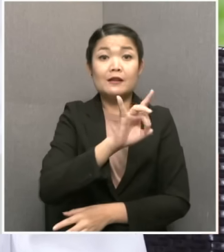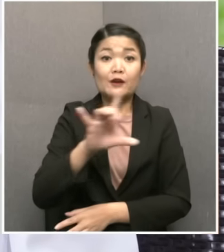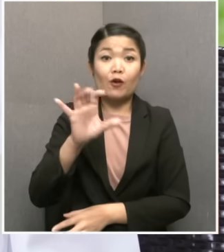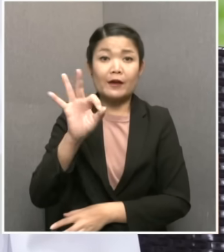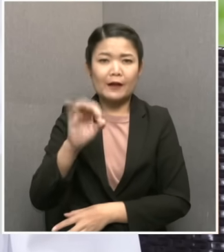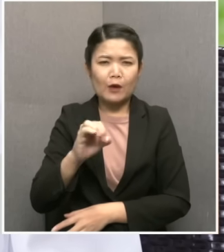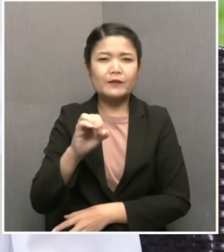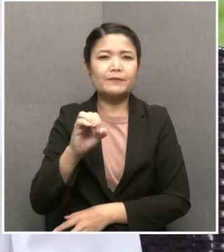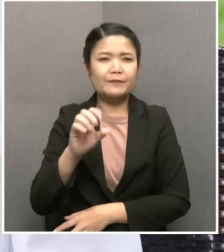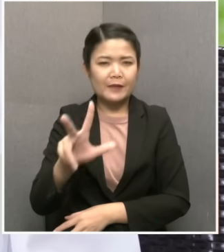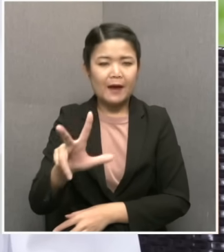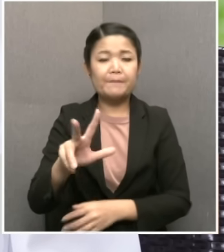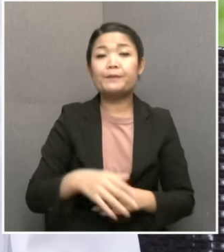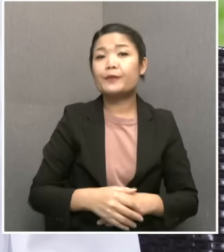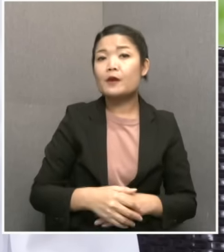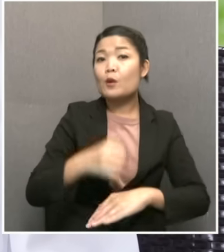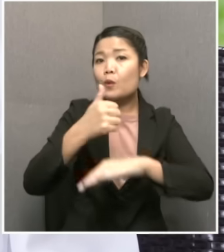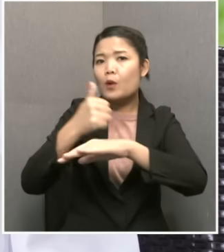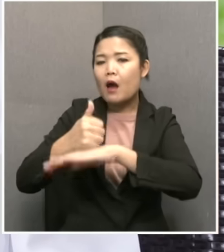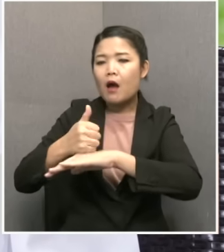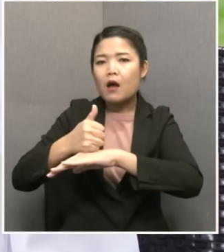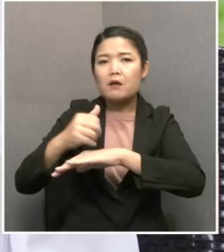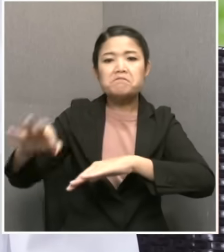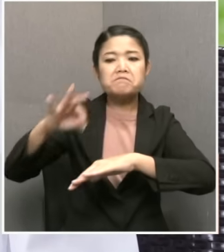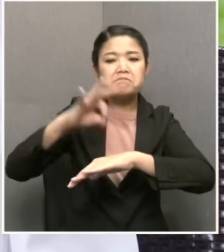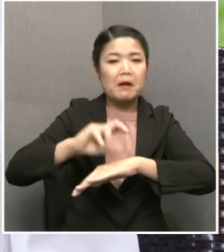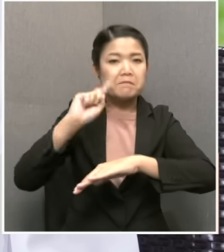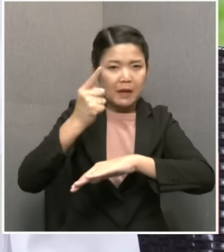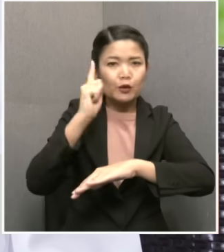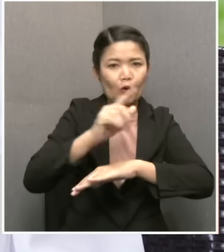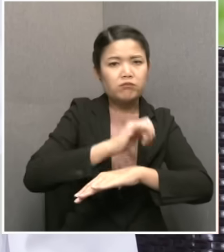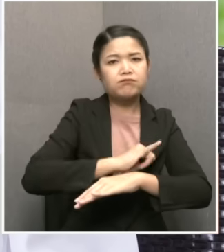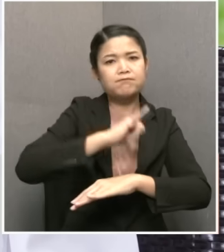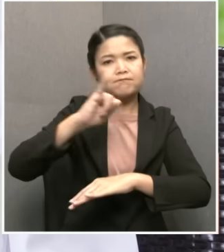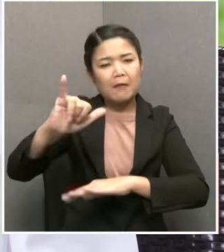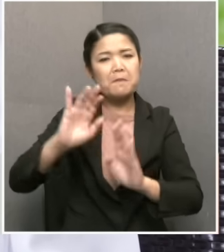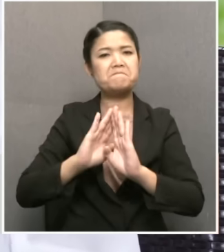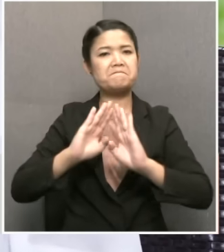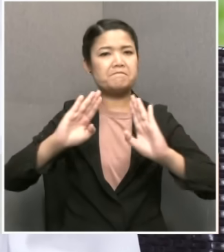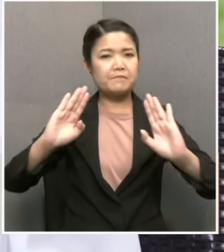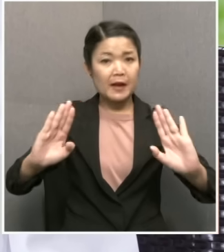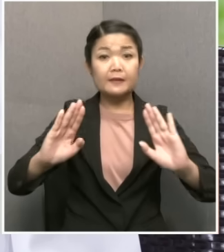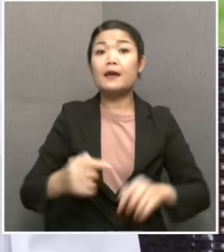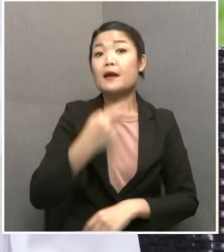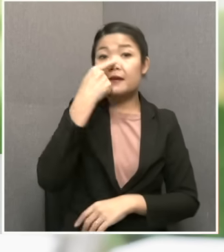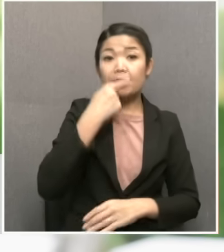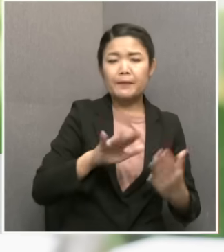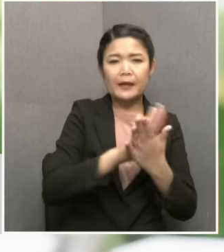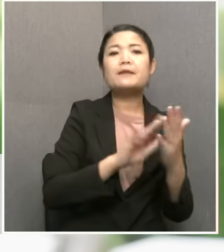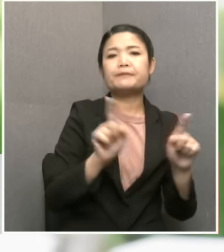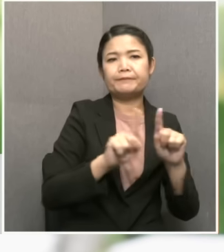ารคนใหม่ๆที่เพิ่งเข้ารับตำแหน่งก็อาจจะ ต้องไป สื่อโอกาสเปิดตัวในกรณีของไทย ก็จะอยู่ในกลุ่มนี้ด้วย